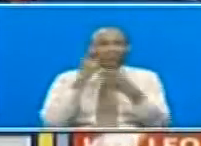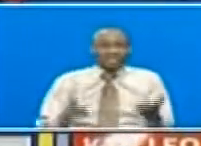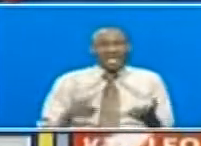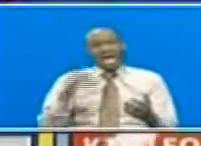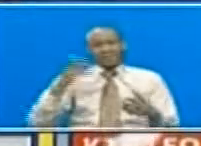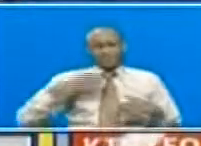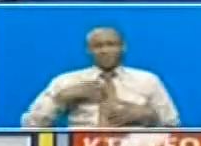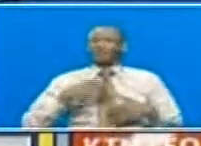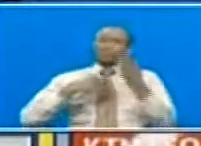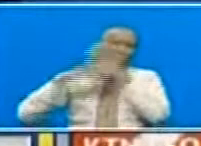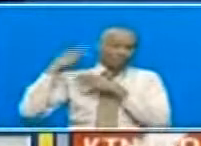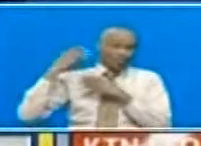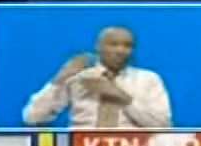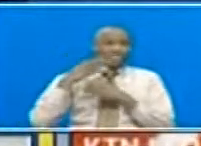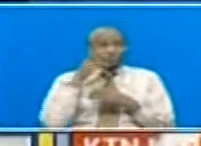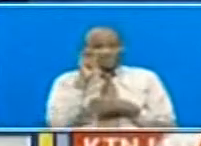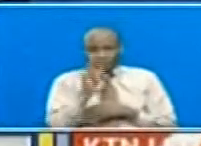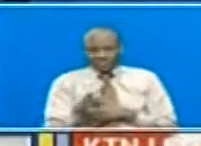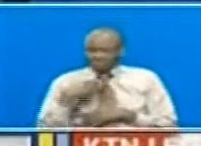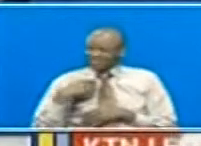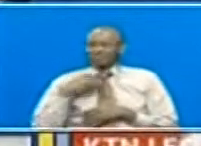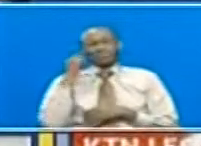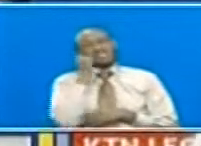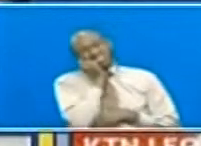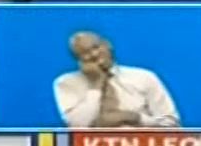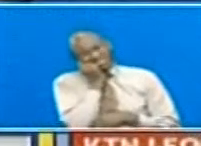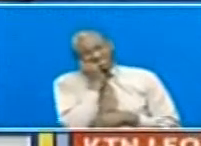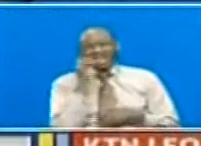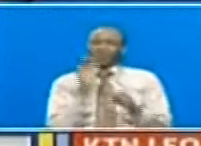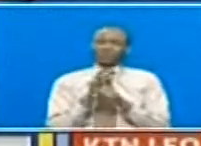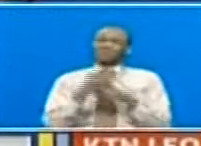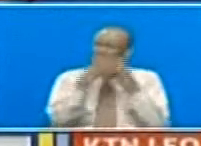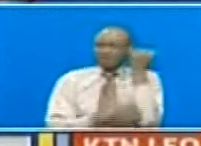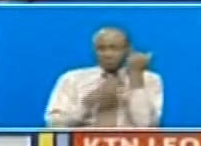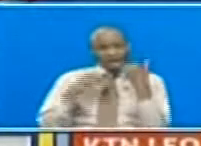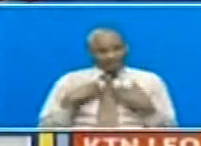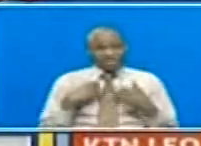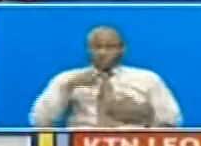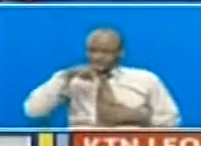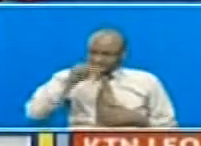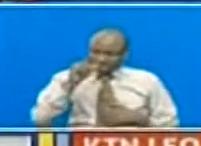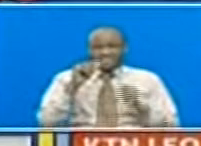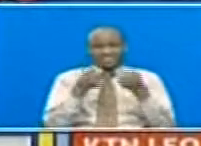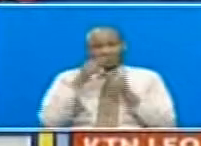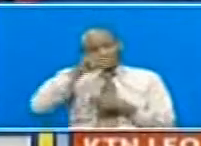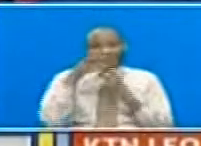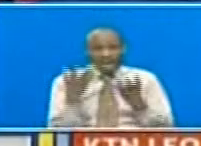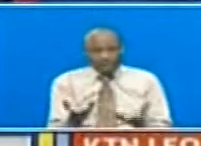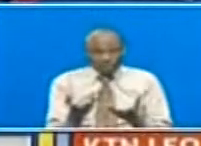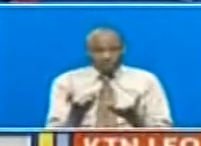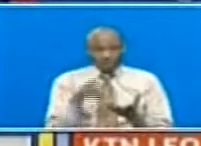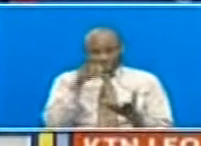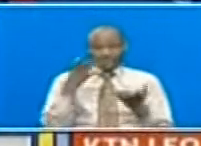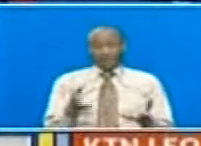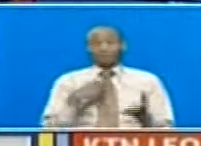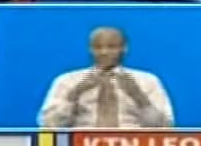wenzenu wengine wa kitambo siku hizi ukiangalia masikitiko makubwa, wanaishi katika lindi la umaskini. Ninyi mlijinasua vipi na kuimarika kama vile mlivyo hivi